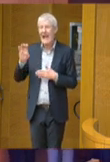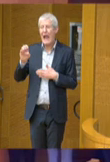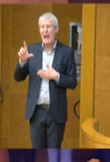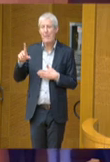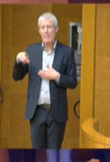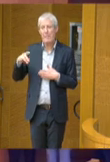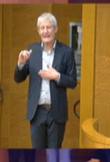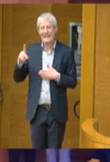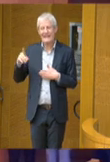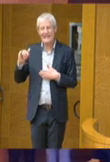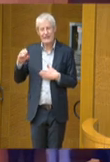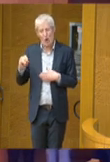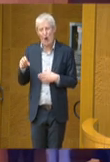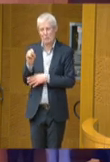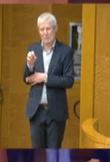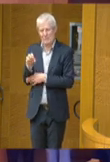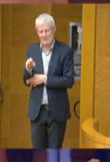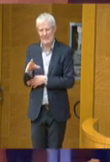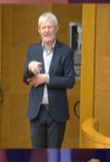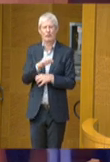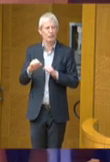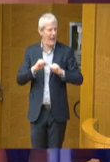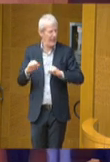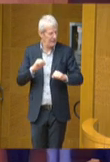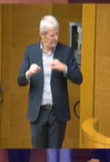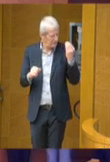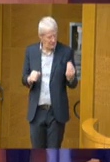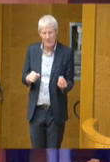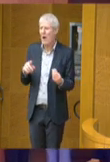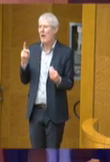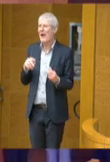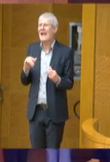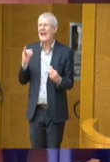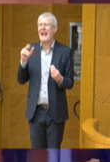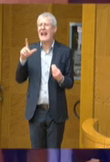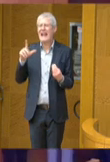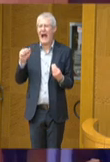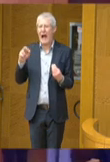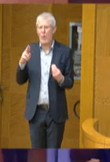la dirigente Ignazi Laura, la professoressa Maria Cinzia Mazzaferro